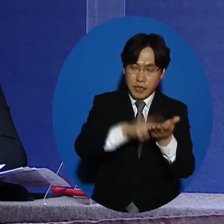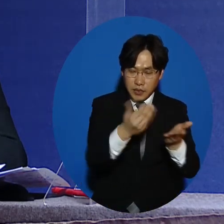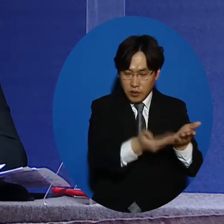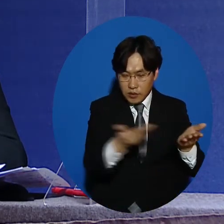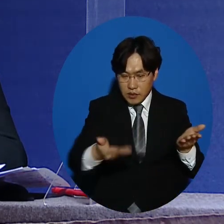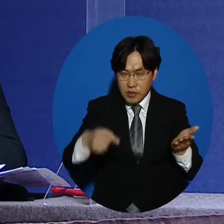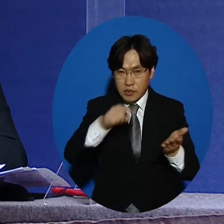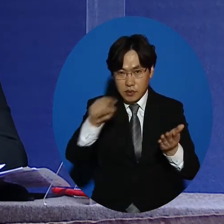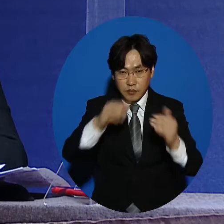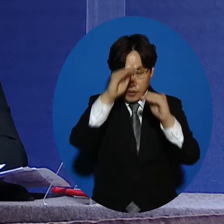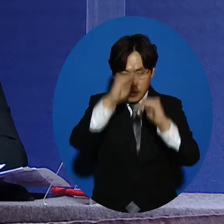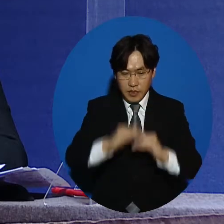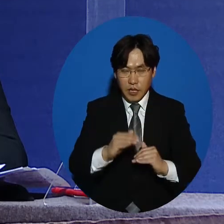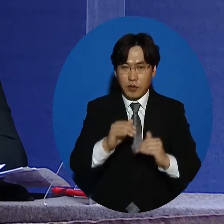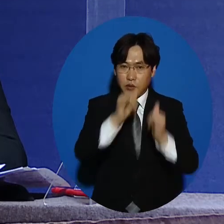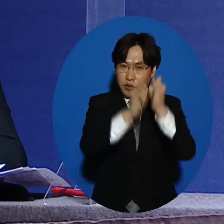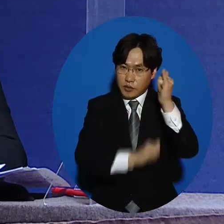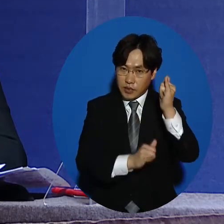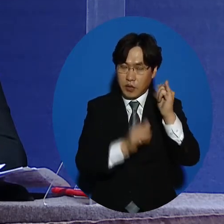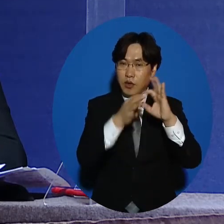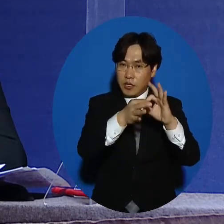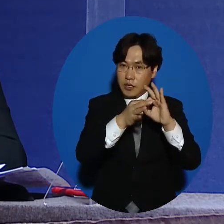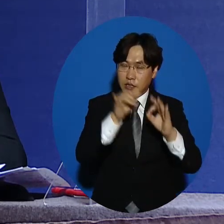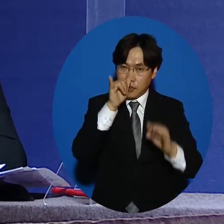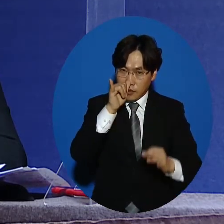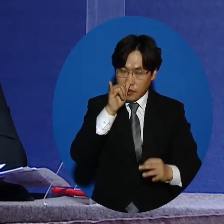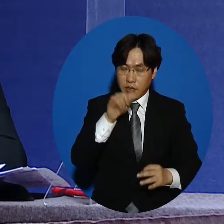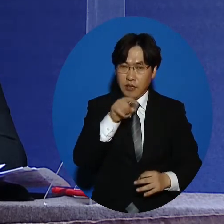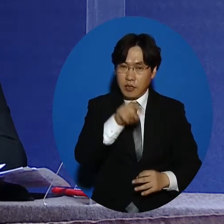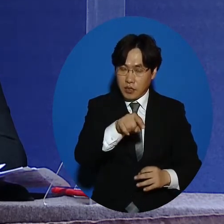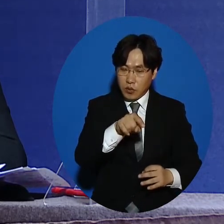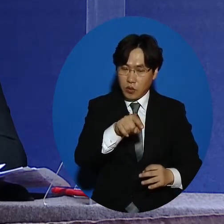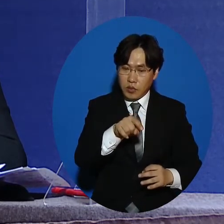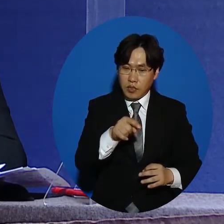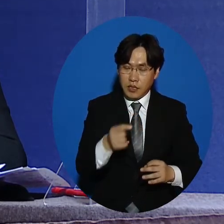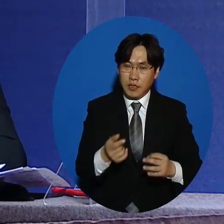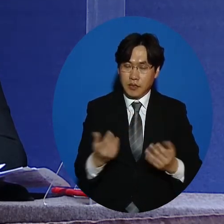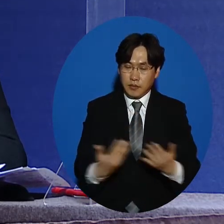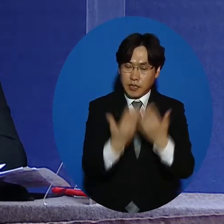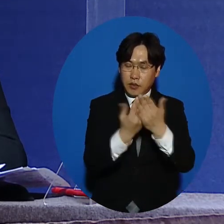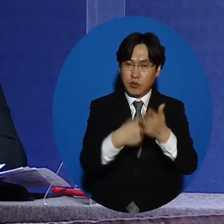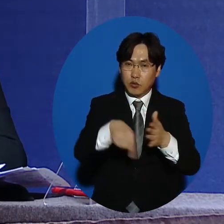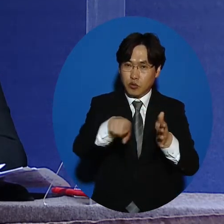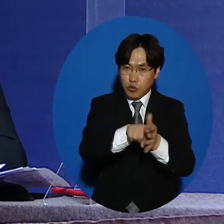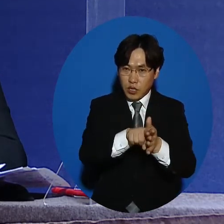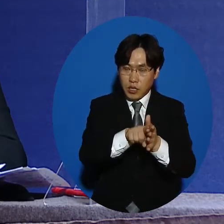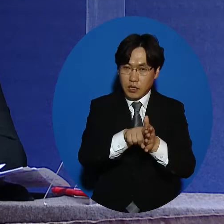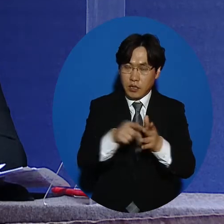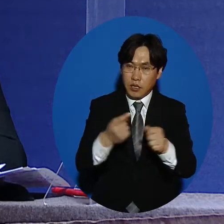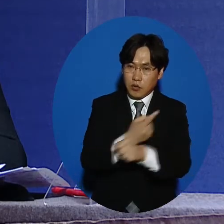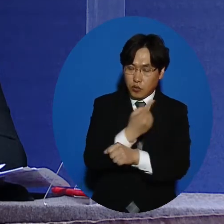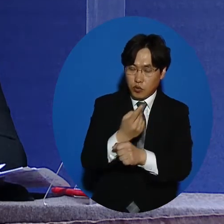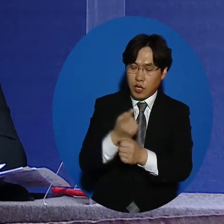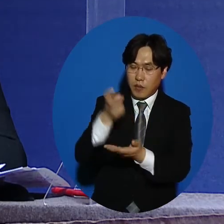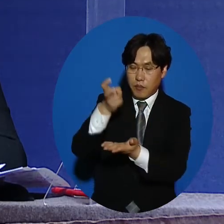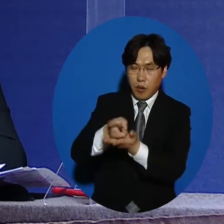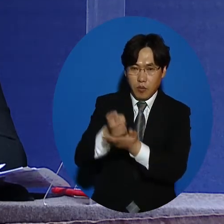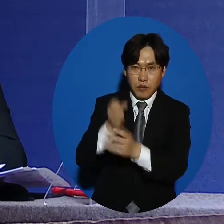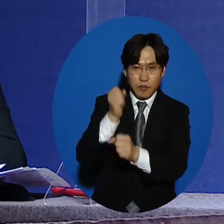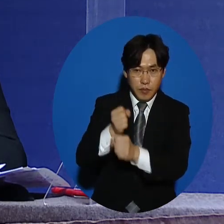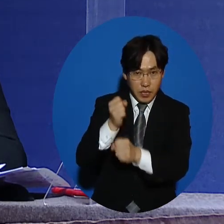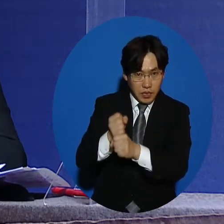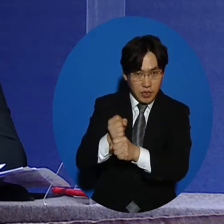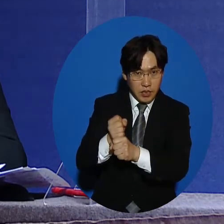흐름이 있는 걸로 압니다. 장애인 평생교육 진흥을 위해서 별도의 진흥법을